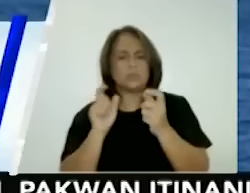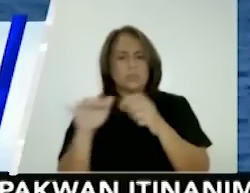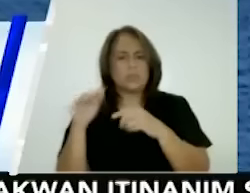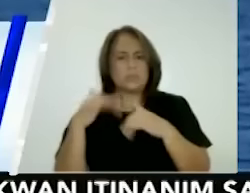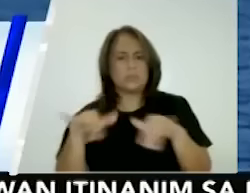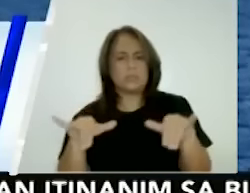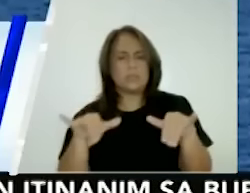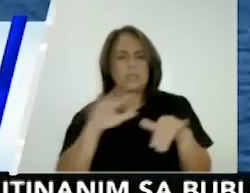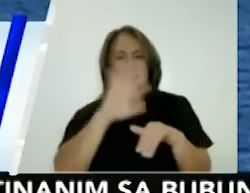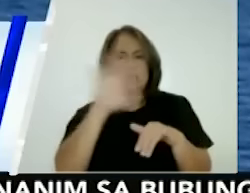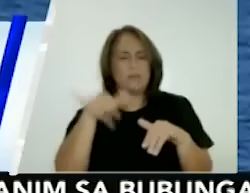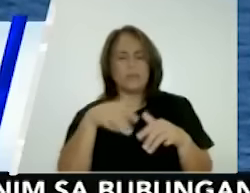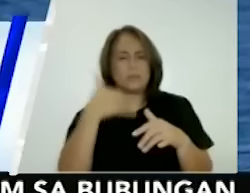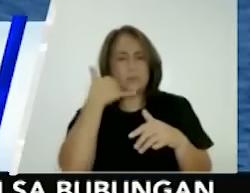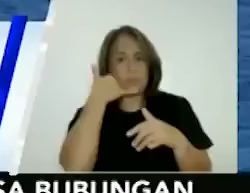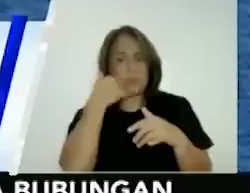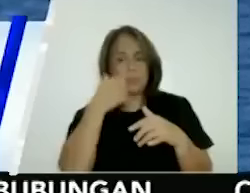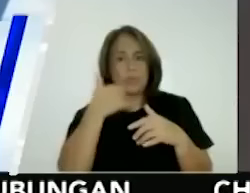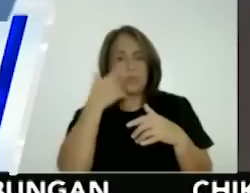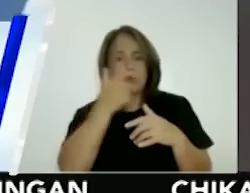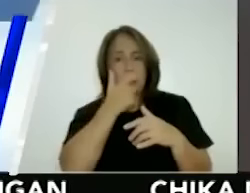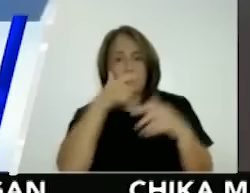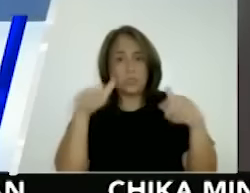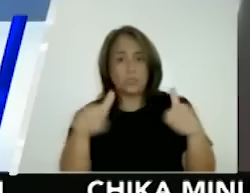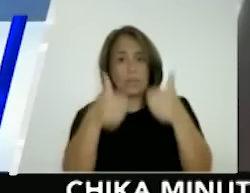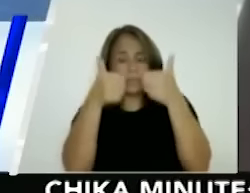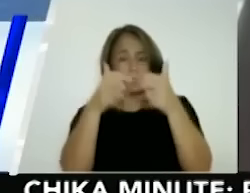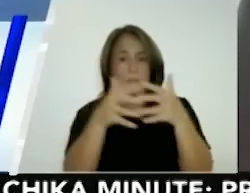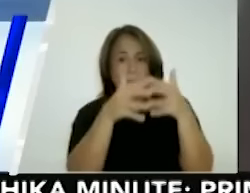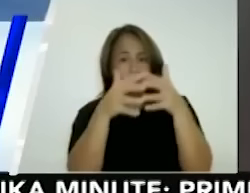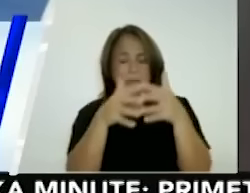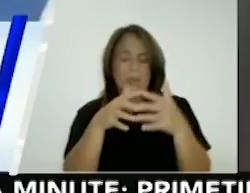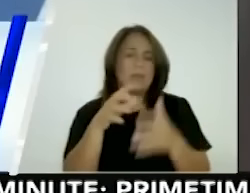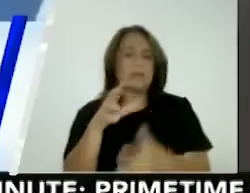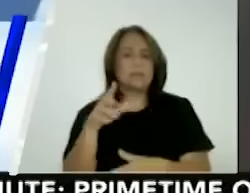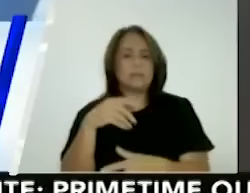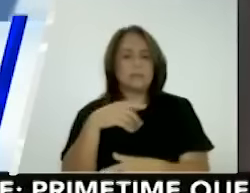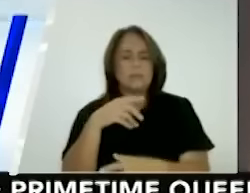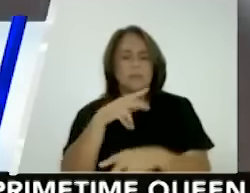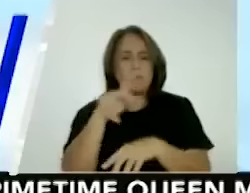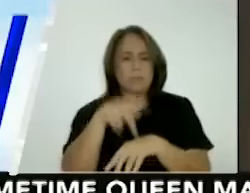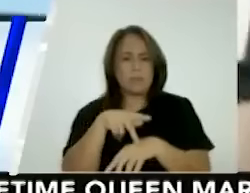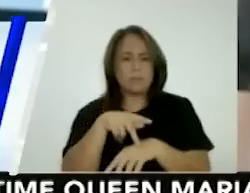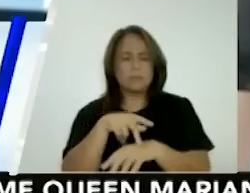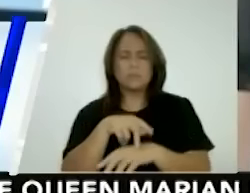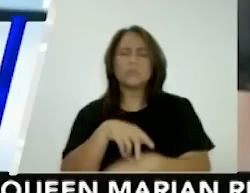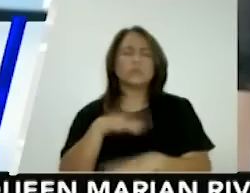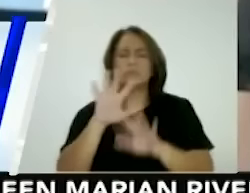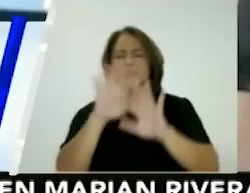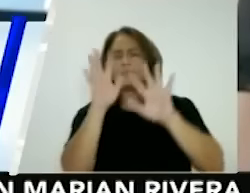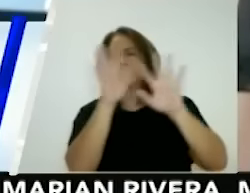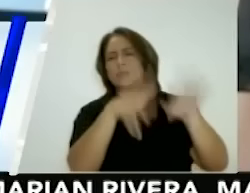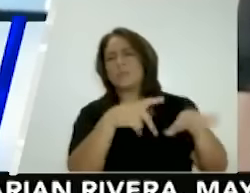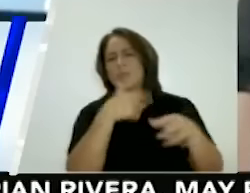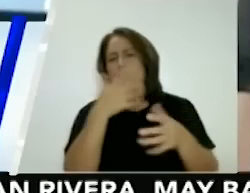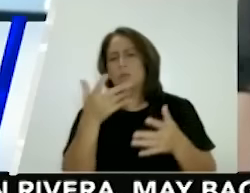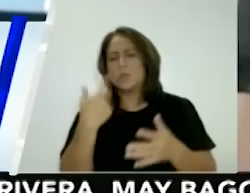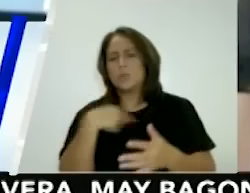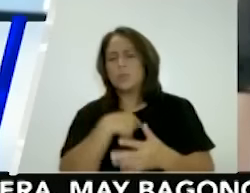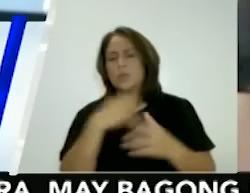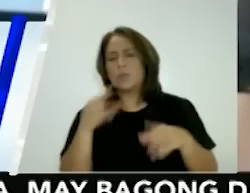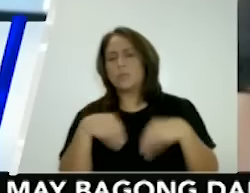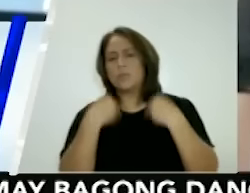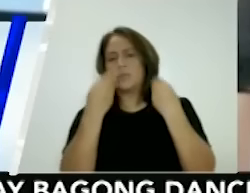challenge sa mga barko ng Pilipinas at Amerika. Hindi rin siya ni radio challenge ng Philippine Navy. We will be providing yung